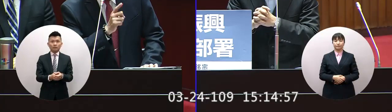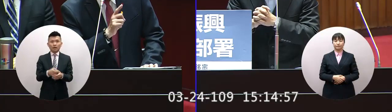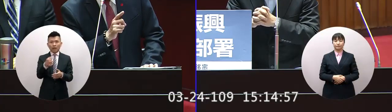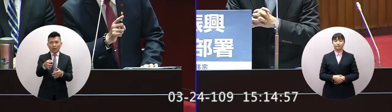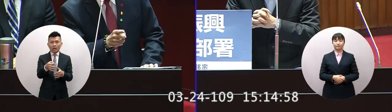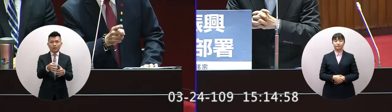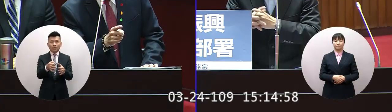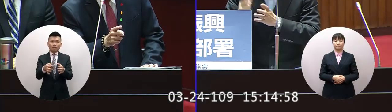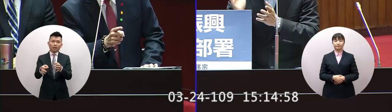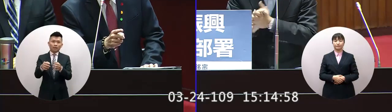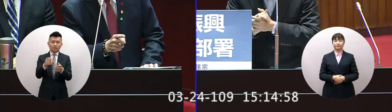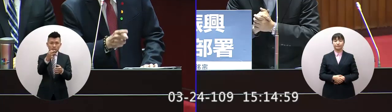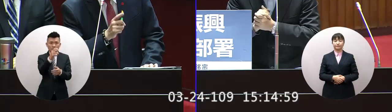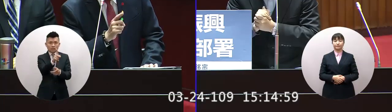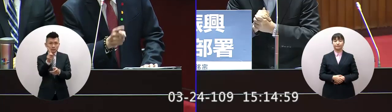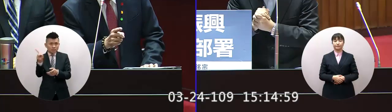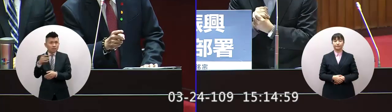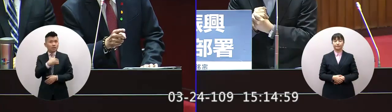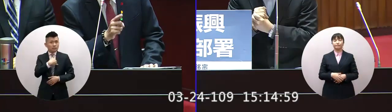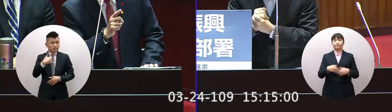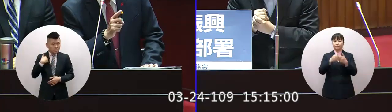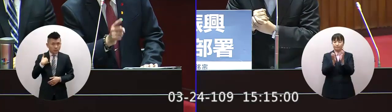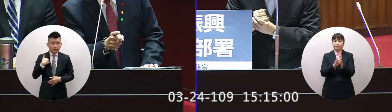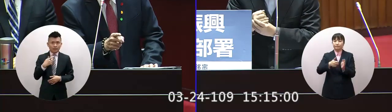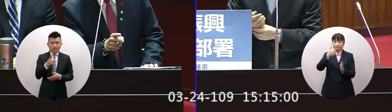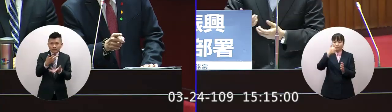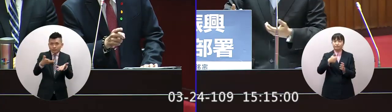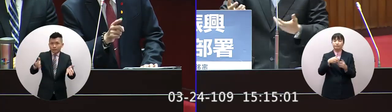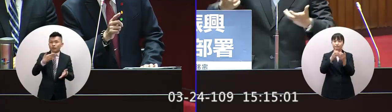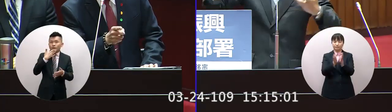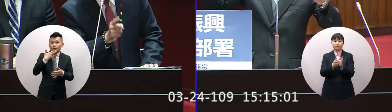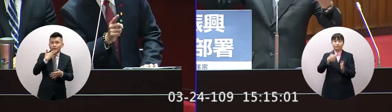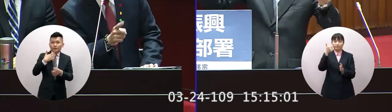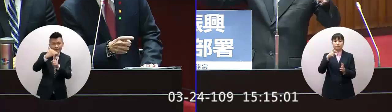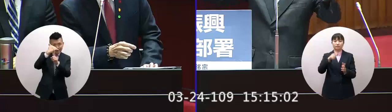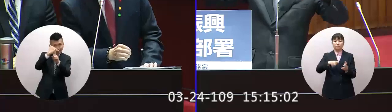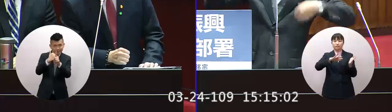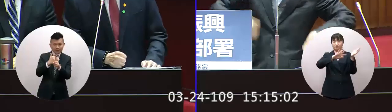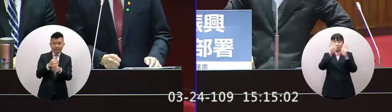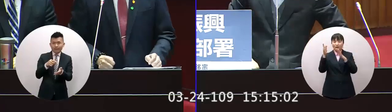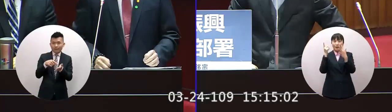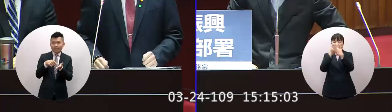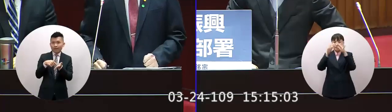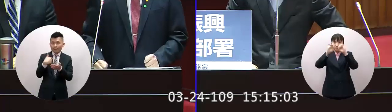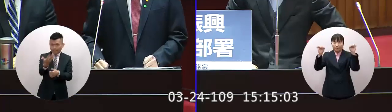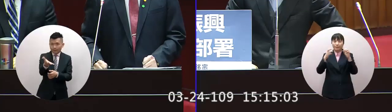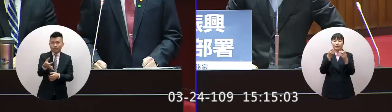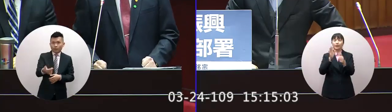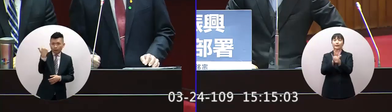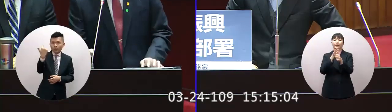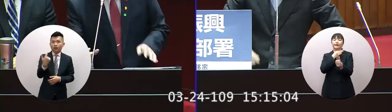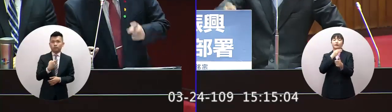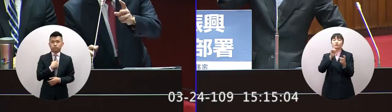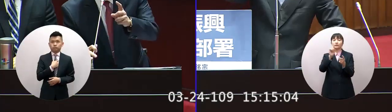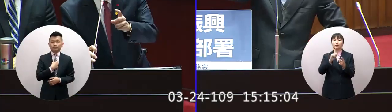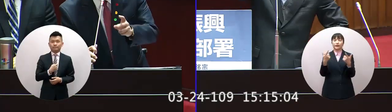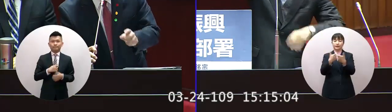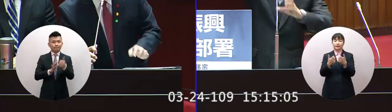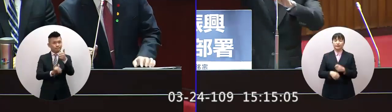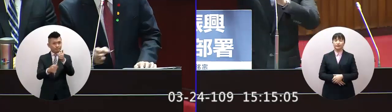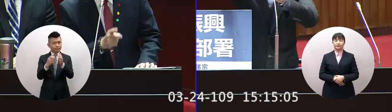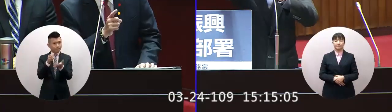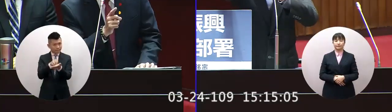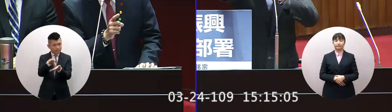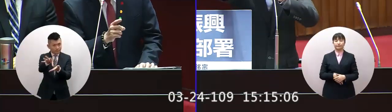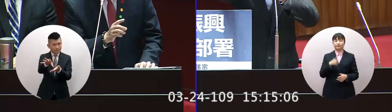根，让他可以借到钱啊，多借款，利息较低，啊，速度较紧。 你的情况都不了解什么纾困， 我跟委员报